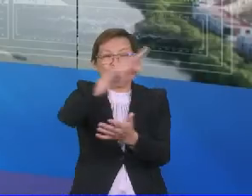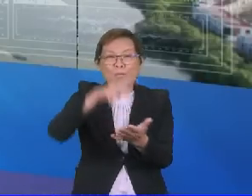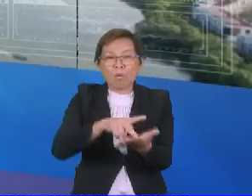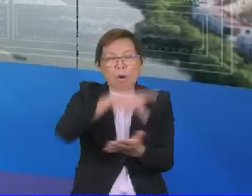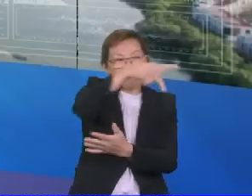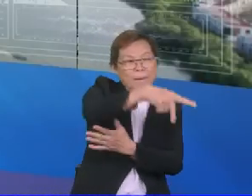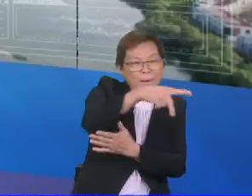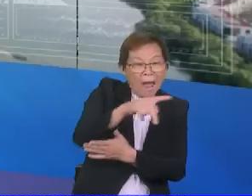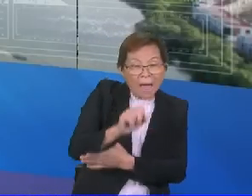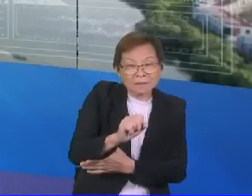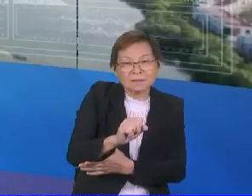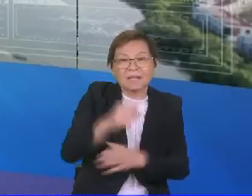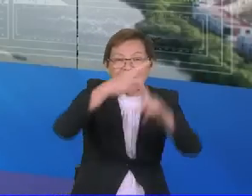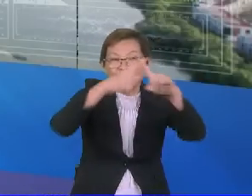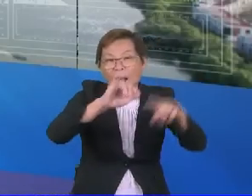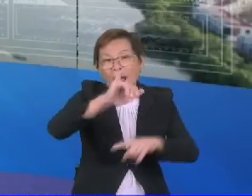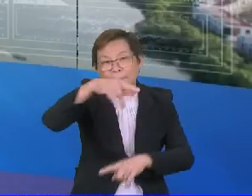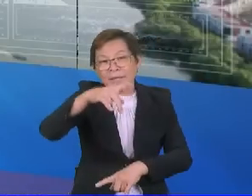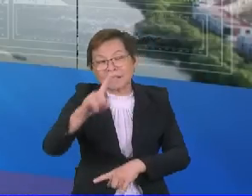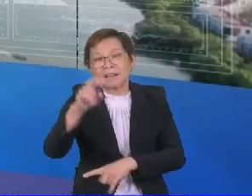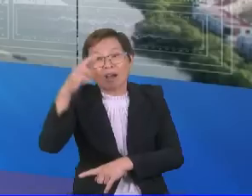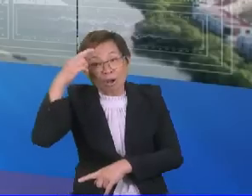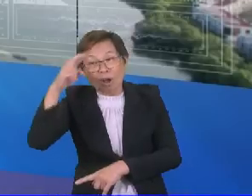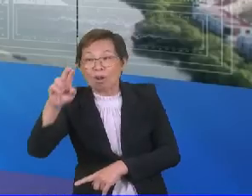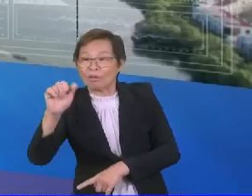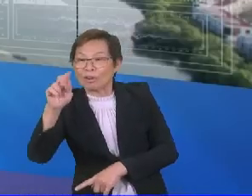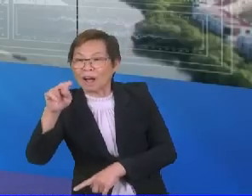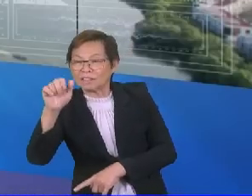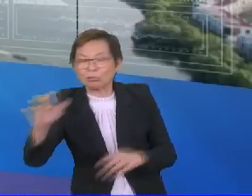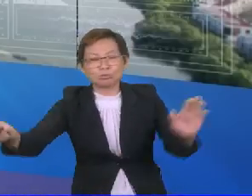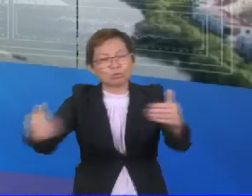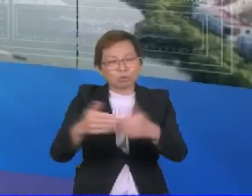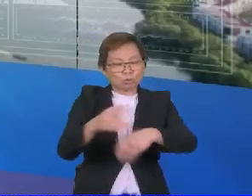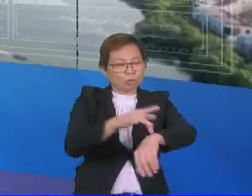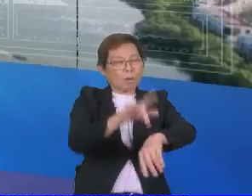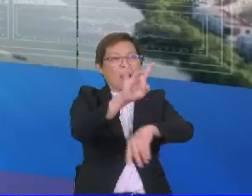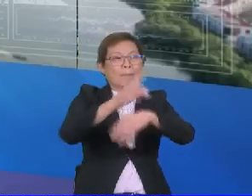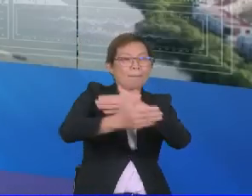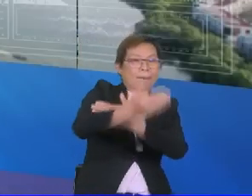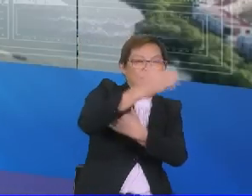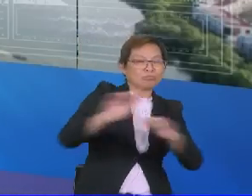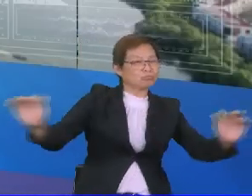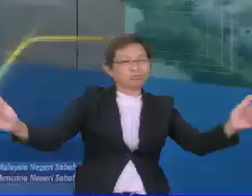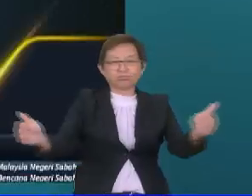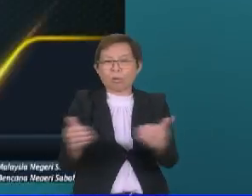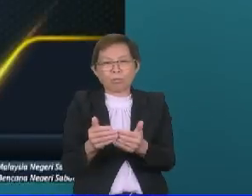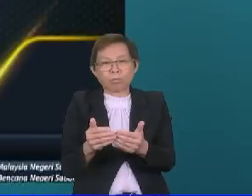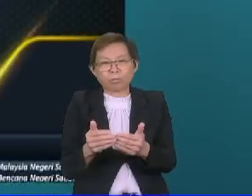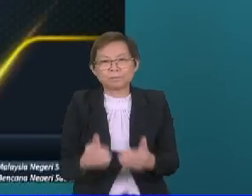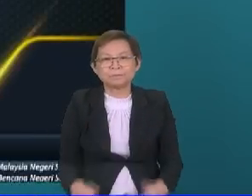pemilihan sementara PPS dewan ipd Ranau ditutup secara resminya pukul 8 pagi tadi